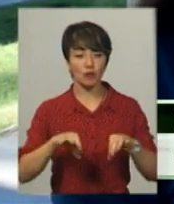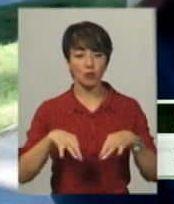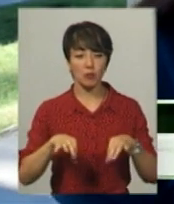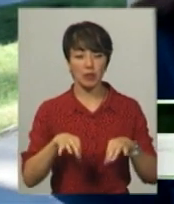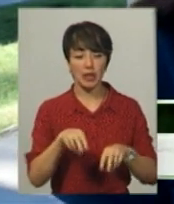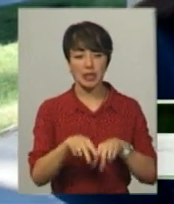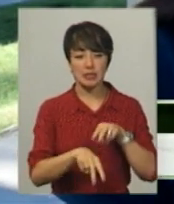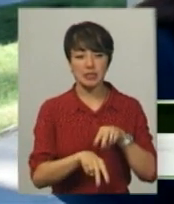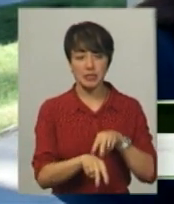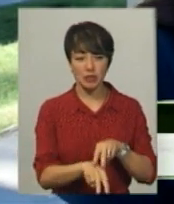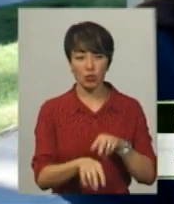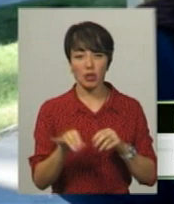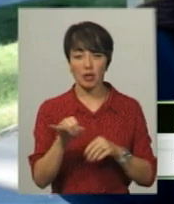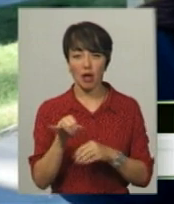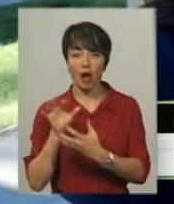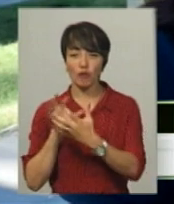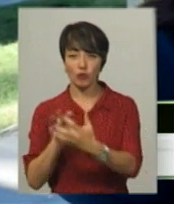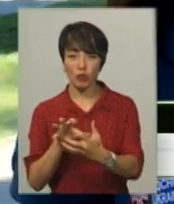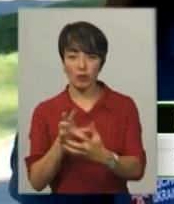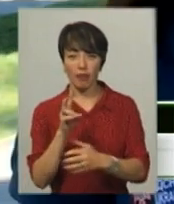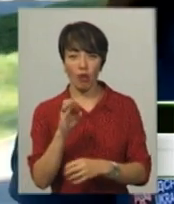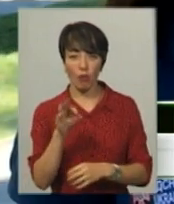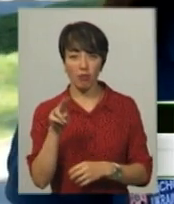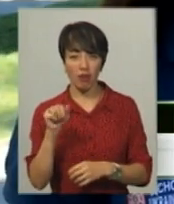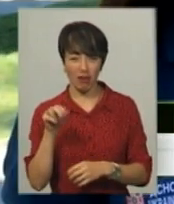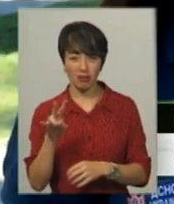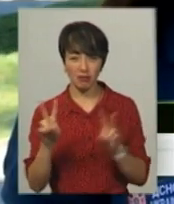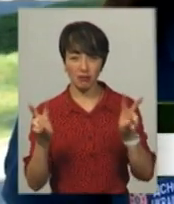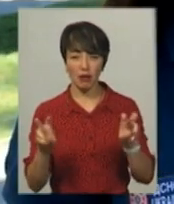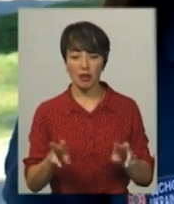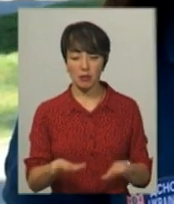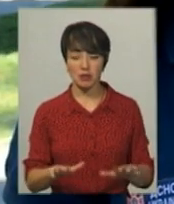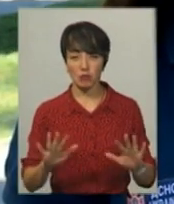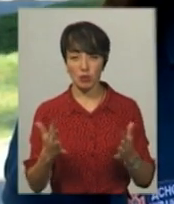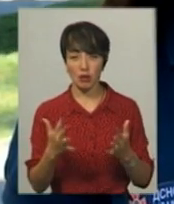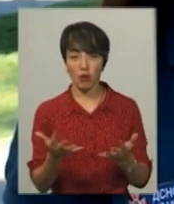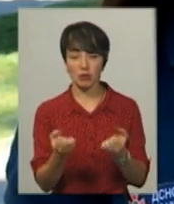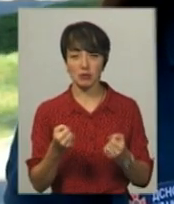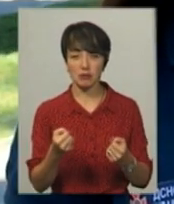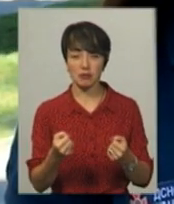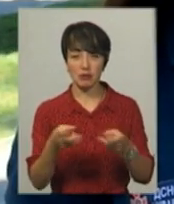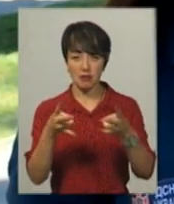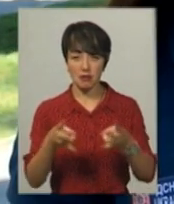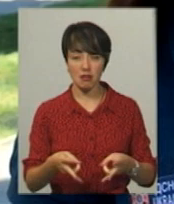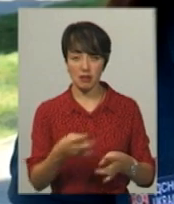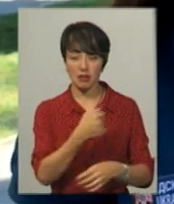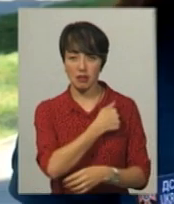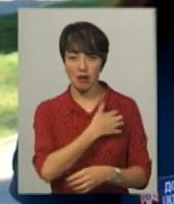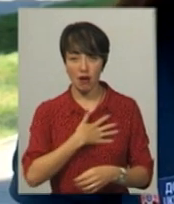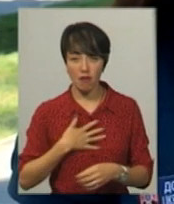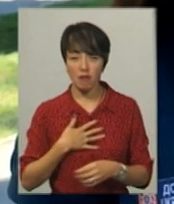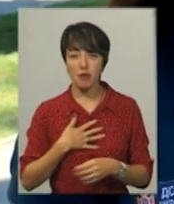та пасажирського автобусу «Неоплан» на місце події від отриманих травм загинув водій першого